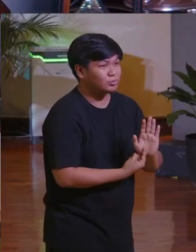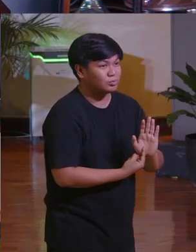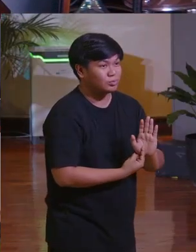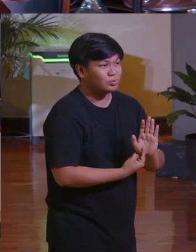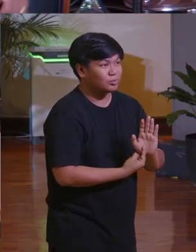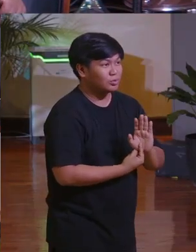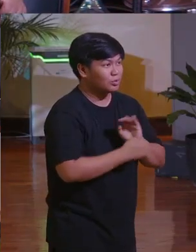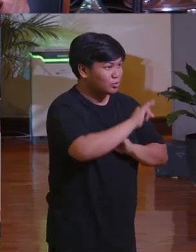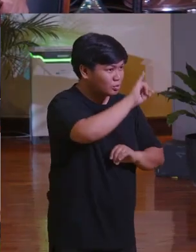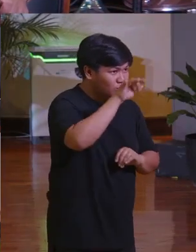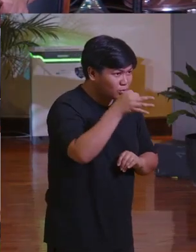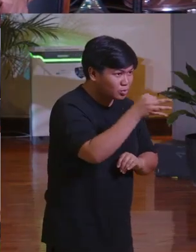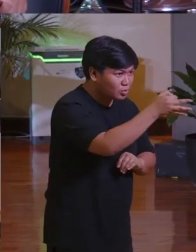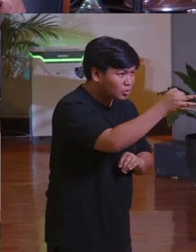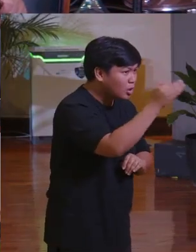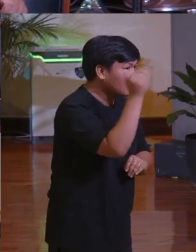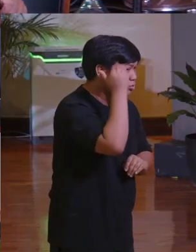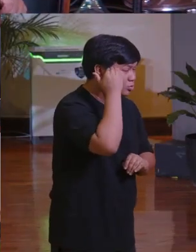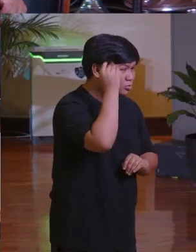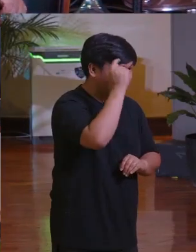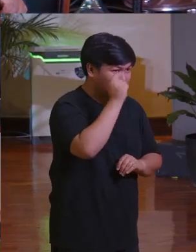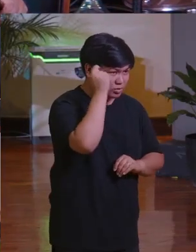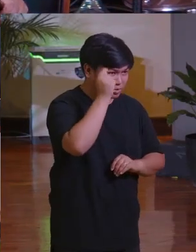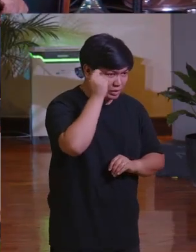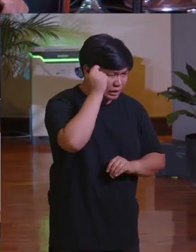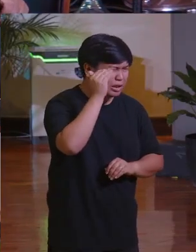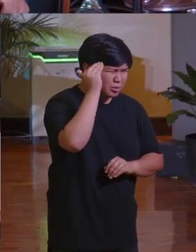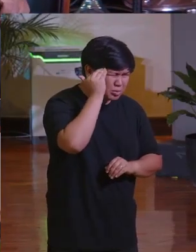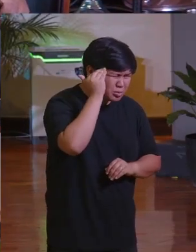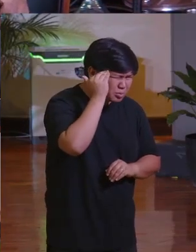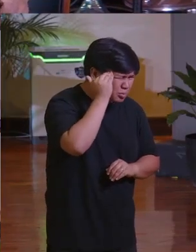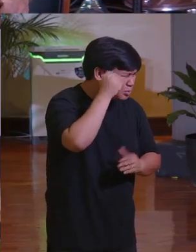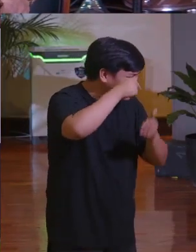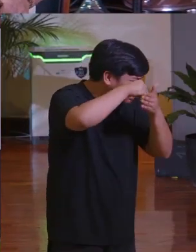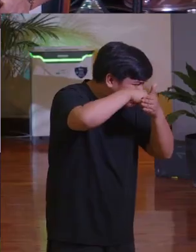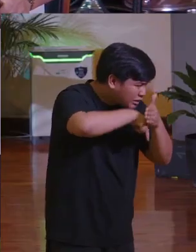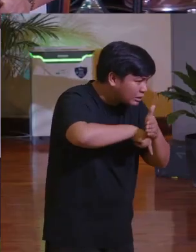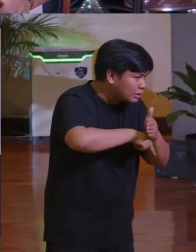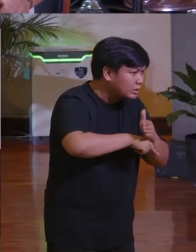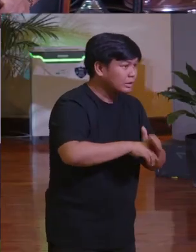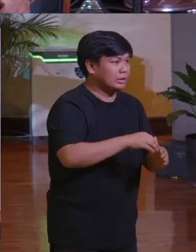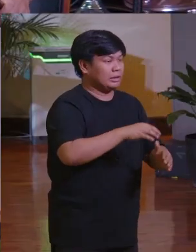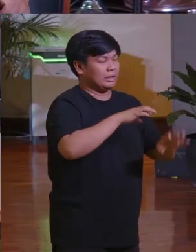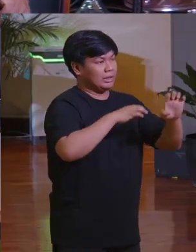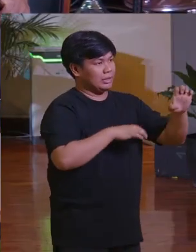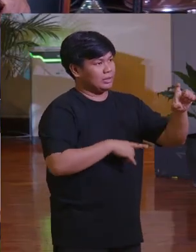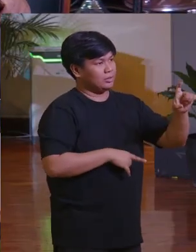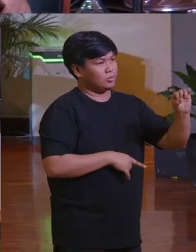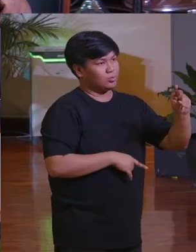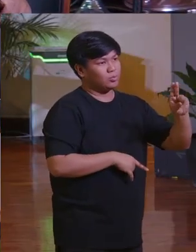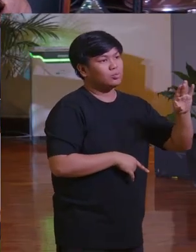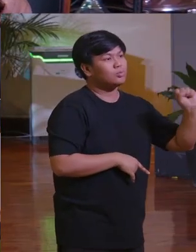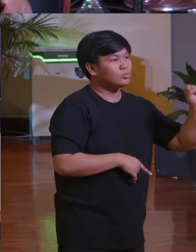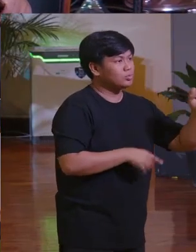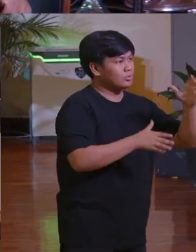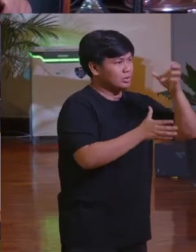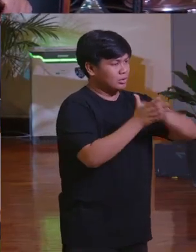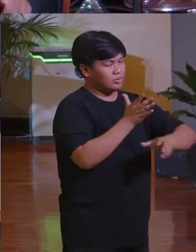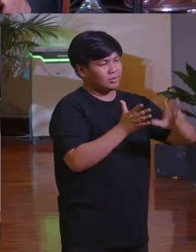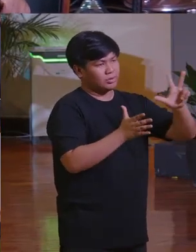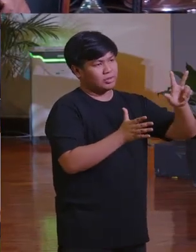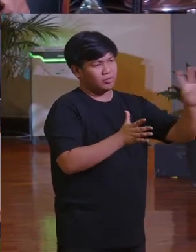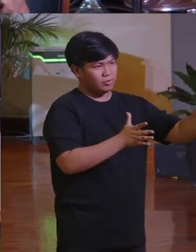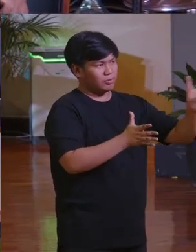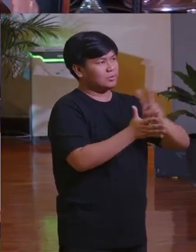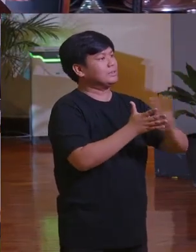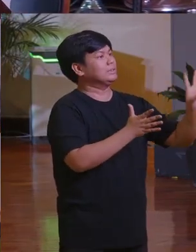Alam ni Jonah ang kanyang theology. Alam ni Jonah na sa Exodus chapter 34, verses